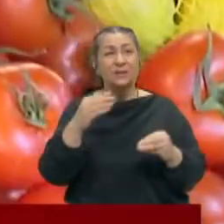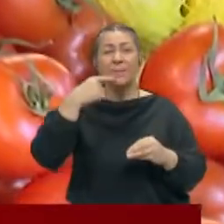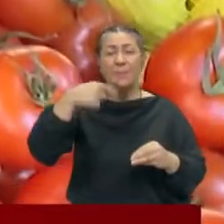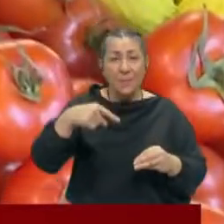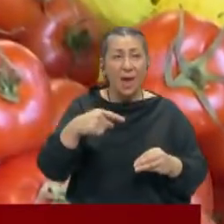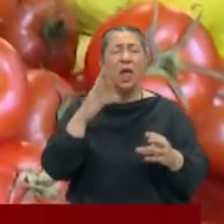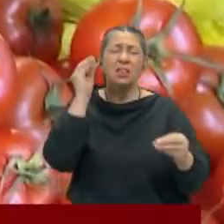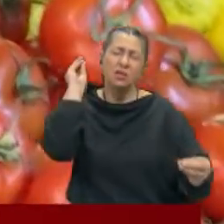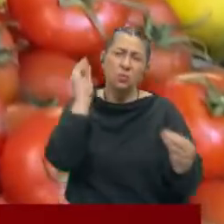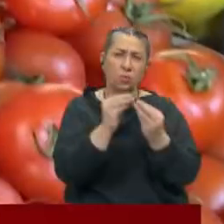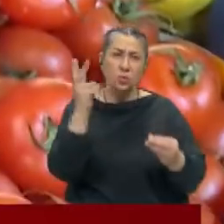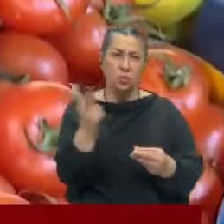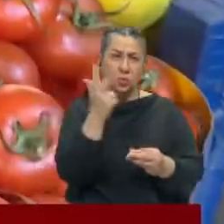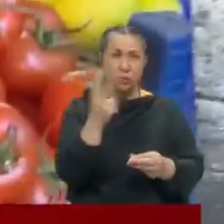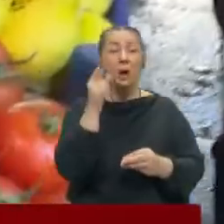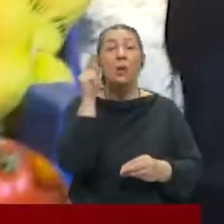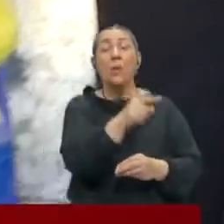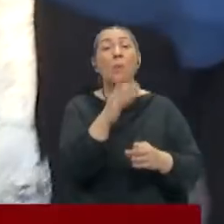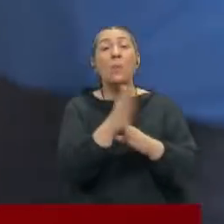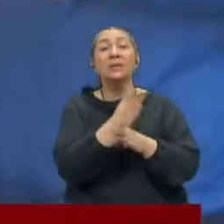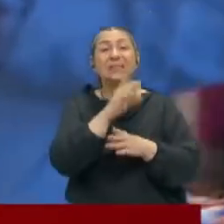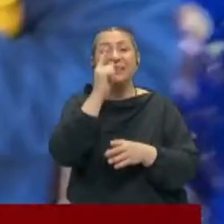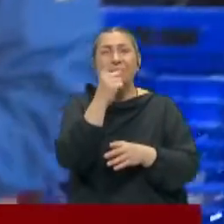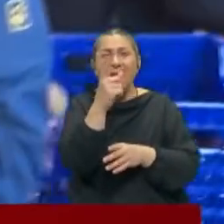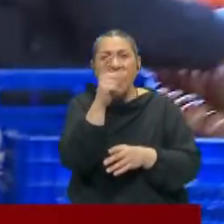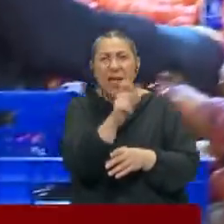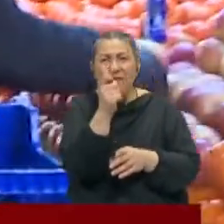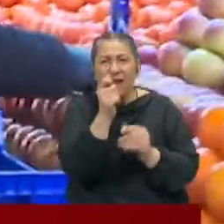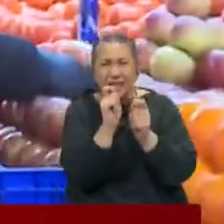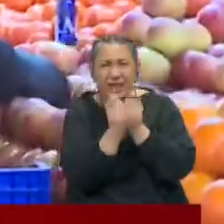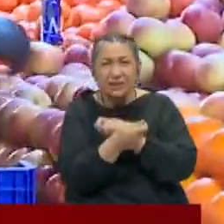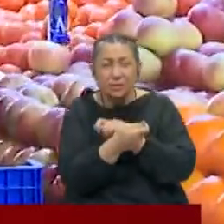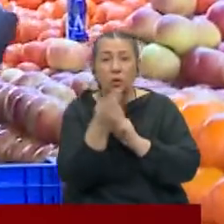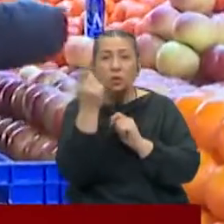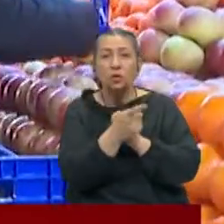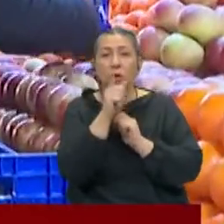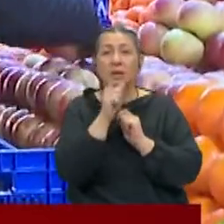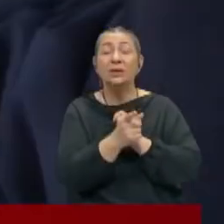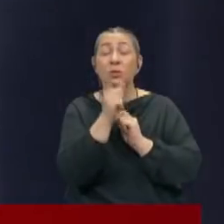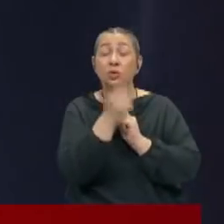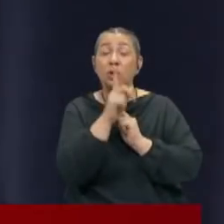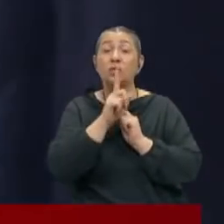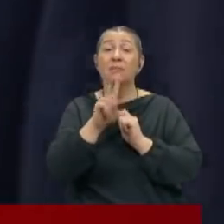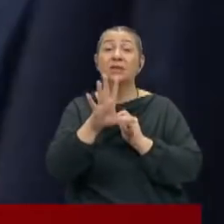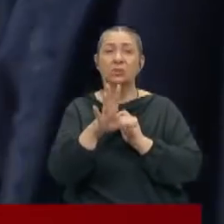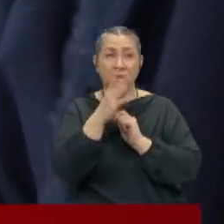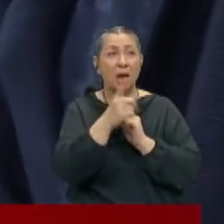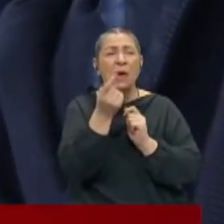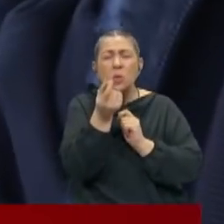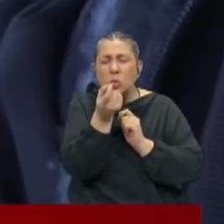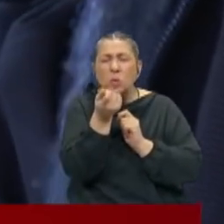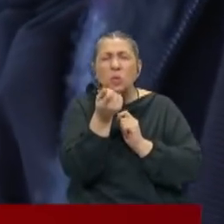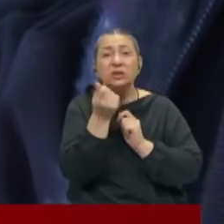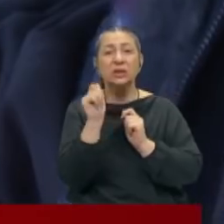en çok zamlanan ürünler. Bu ürünlerdeki sadece bir aylık fiyat değişimi %25. Her kuruş kıymetli